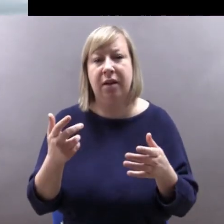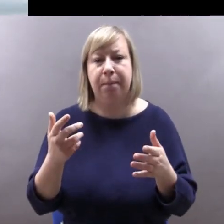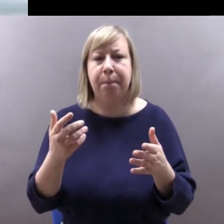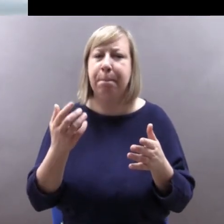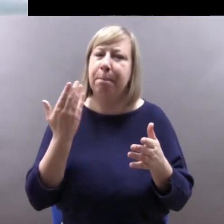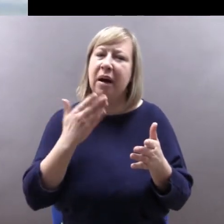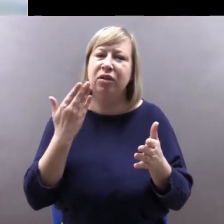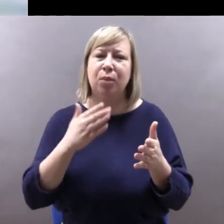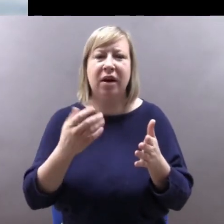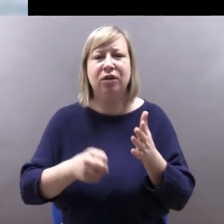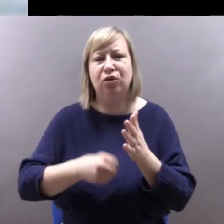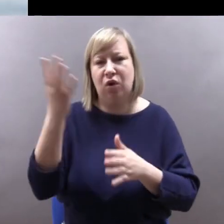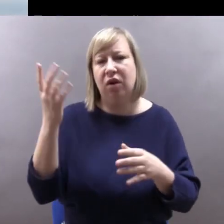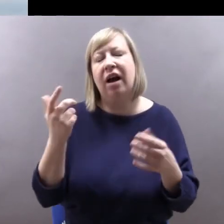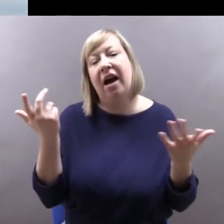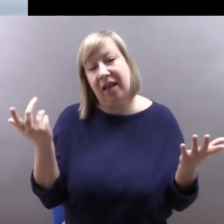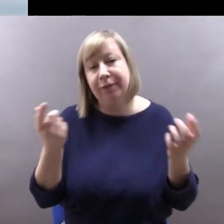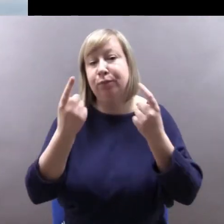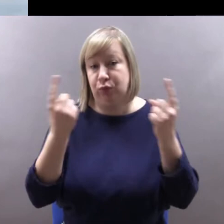jest wymagać